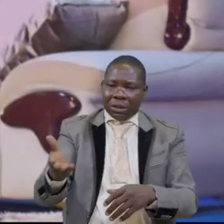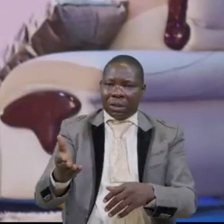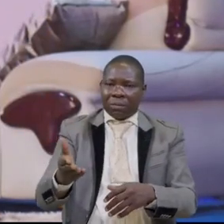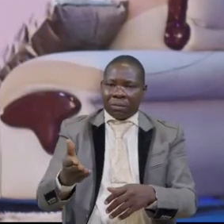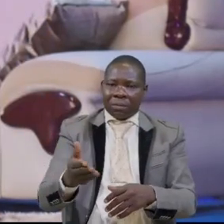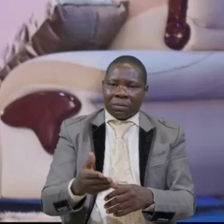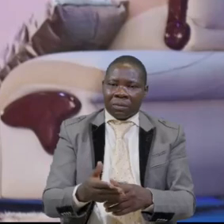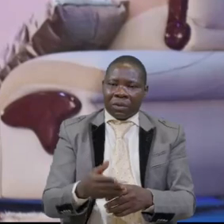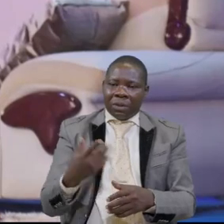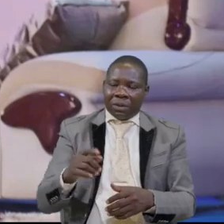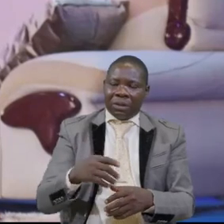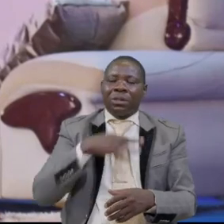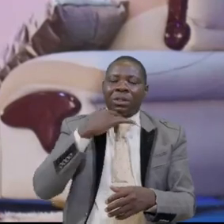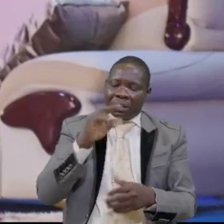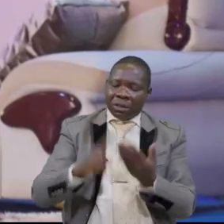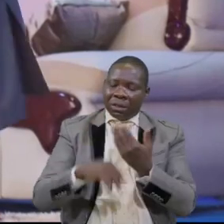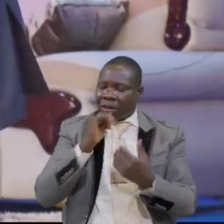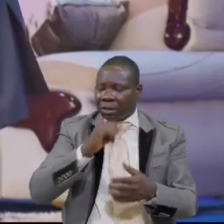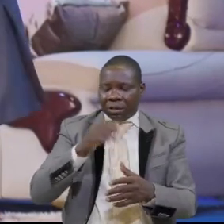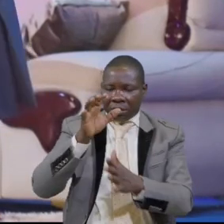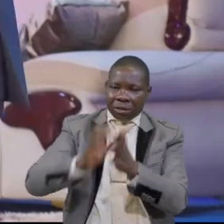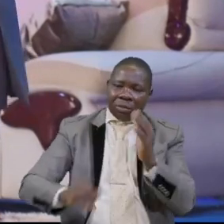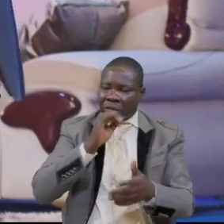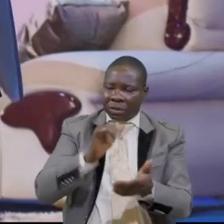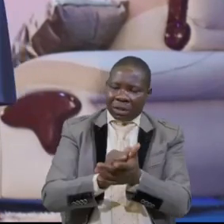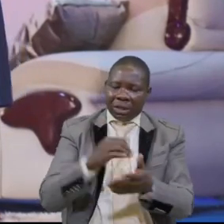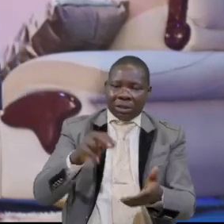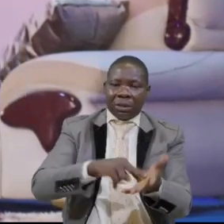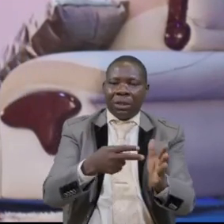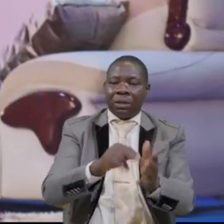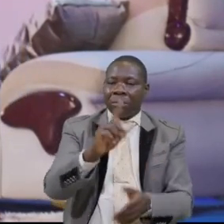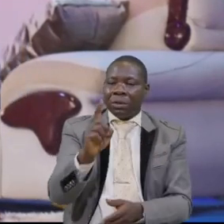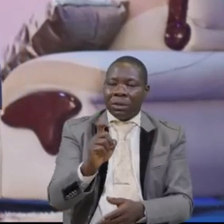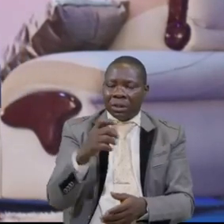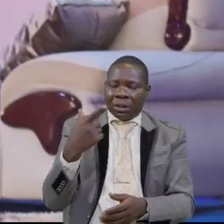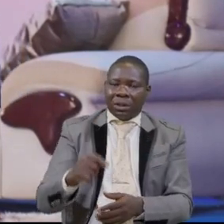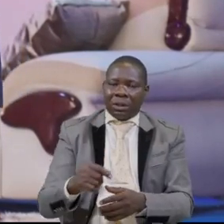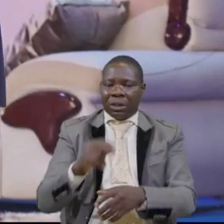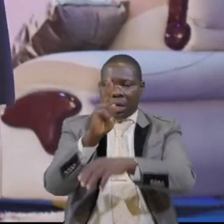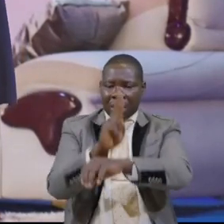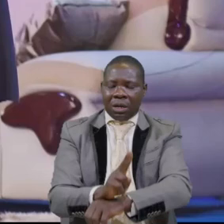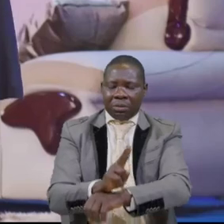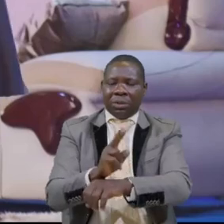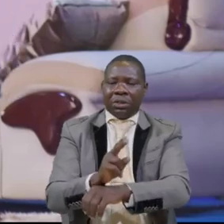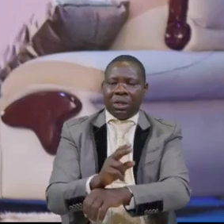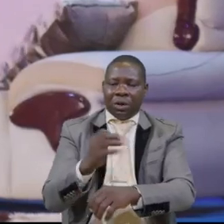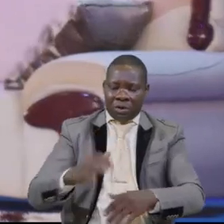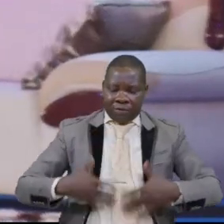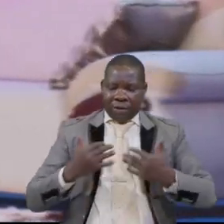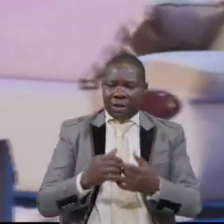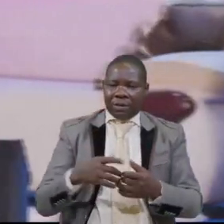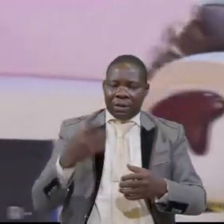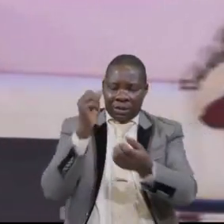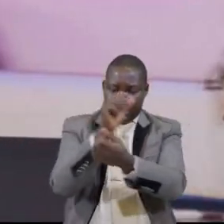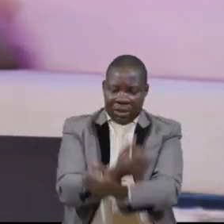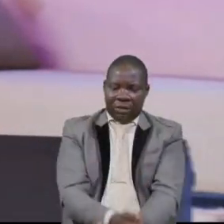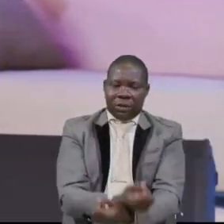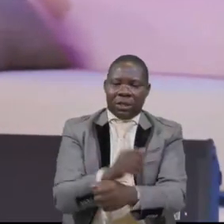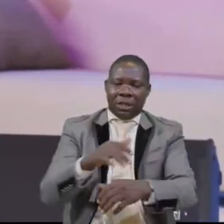me dis que la dépravation est ôtée? C'est ce que tu es en train de dire. Est-ce que l'ancienne vie habituelle, le style de